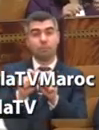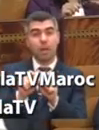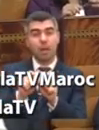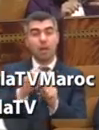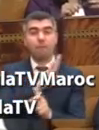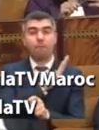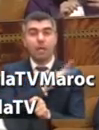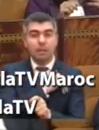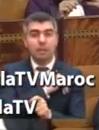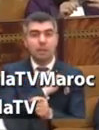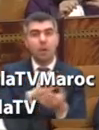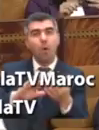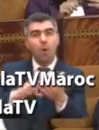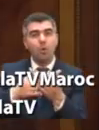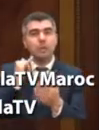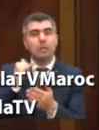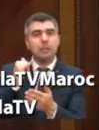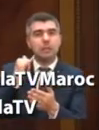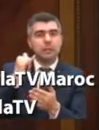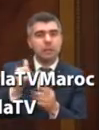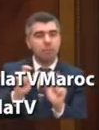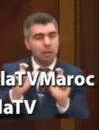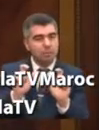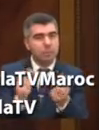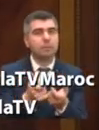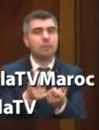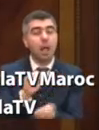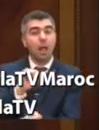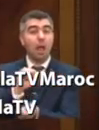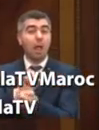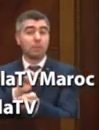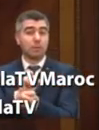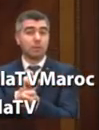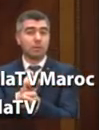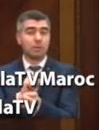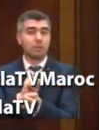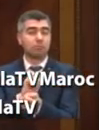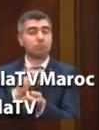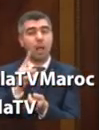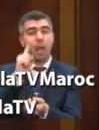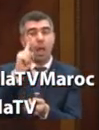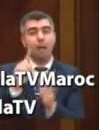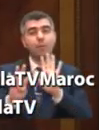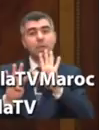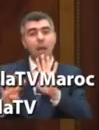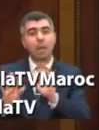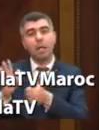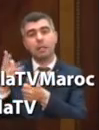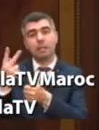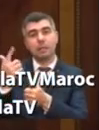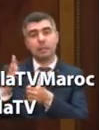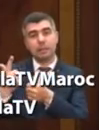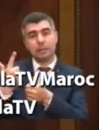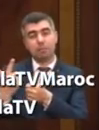المجتمع رهن الأسر والاعتقال من قبل الاحتلال الإسرائيلي منذ عام 1967؟